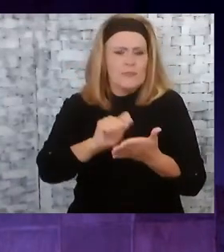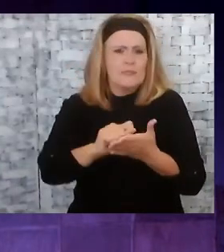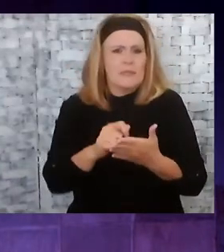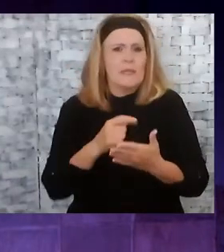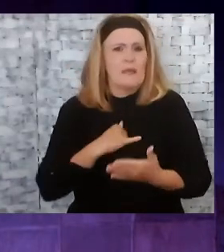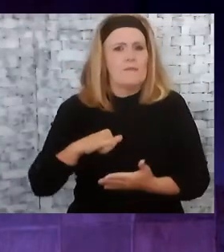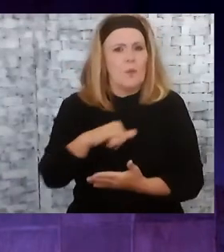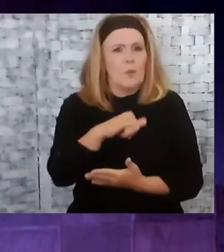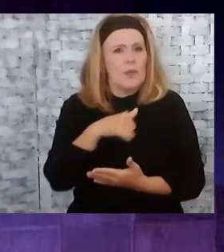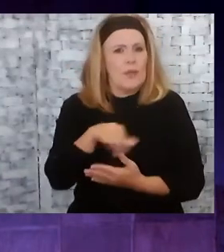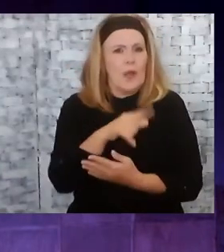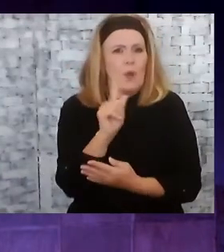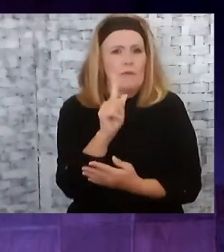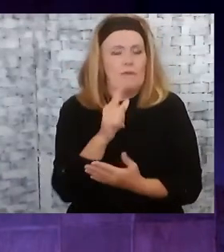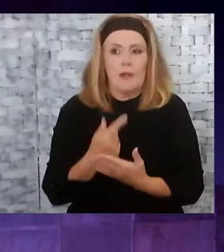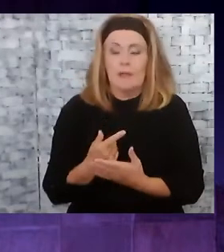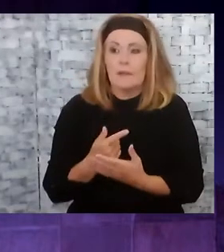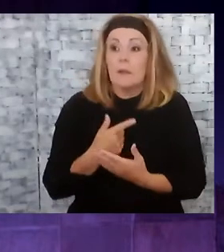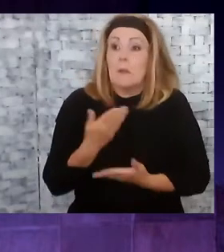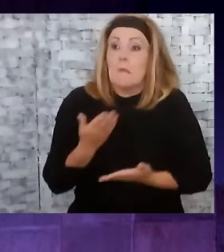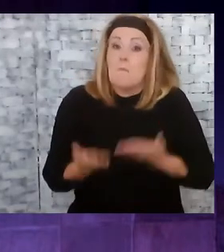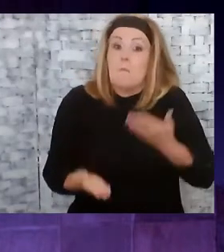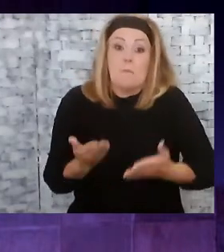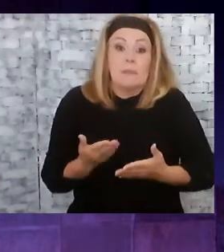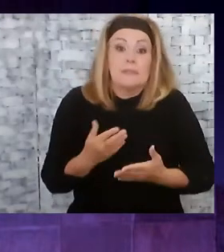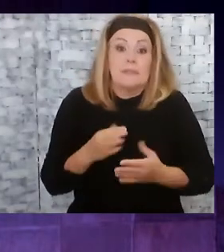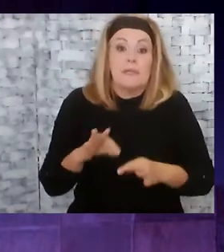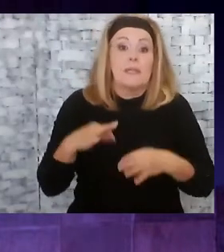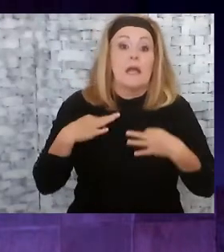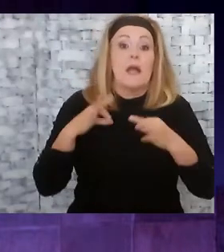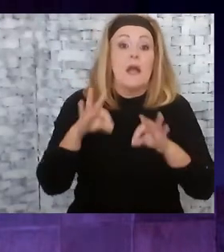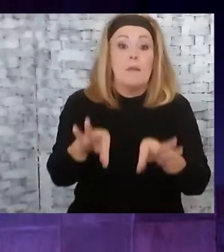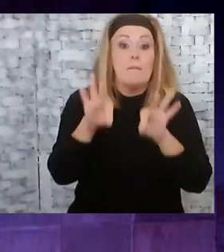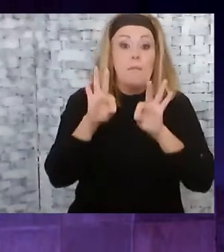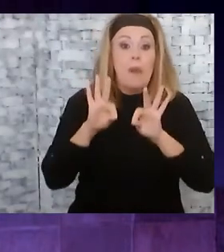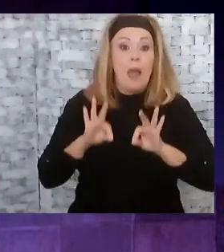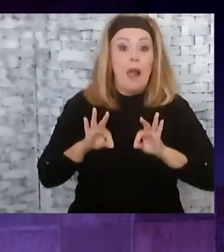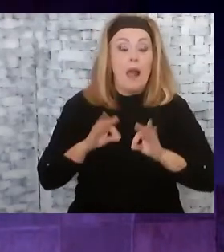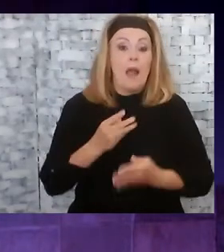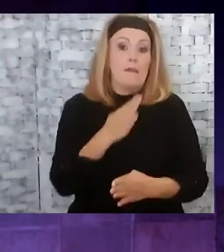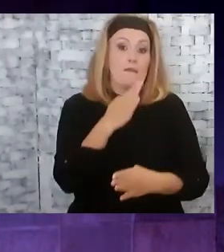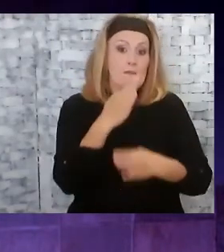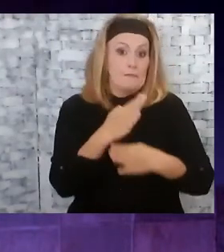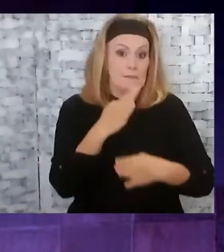gedoen vir 'n werk, en iemand het 'n aanbevelingsbrief geskryf. En ek weet jou, jy het dit gelees,